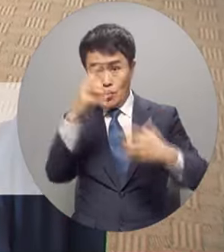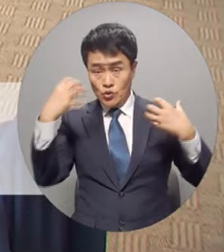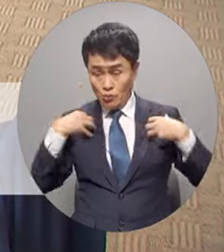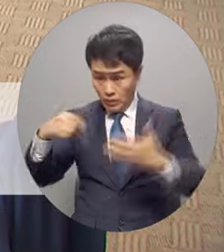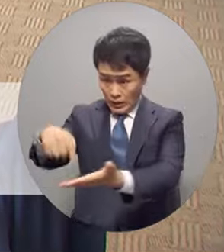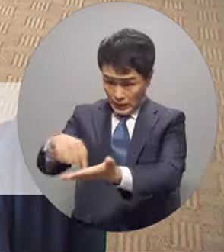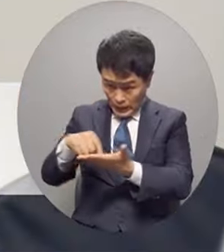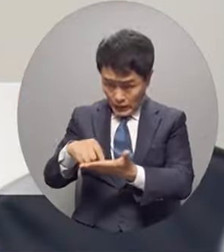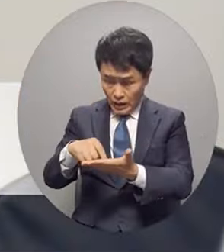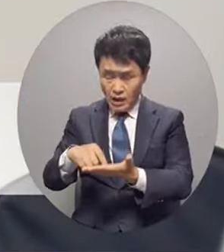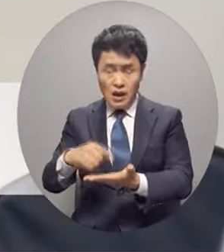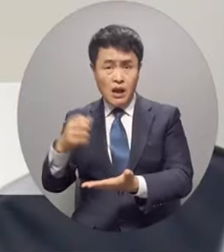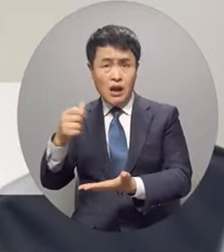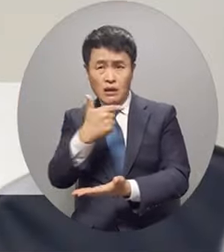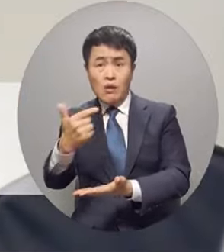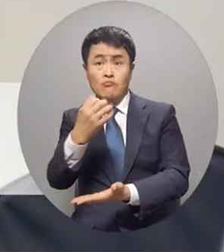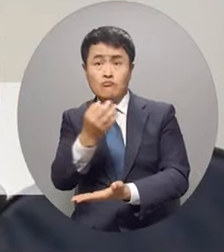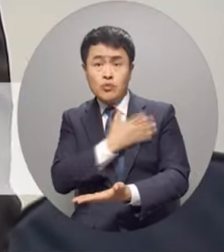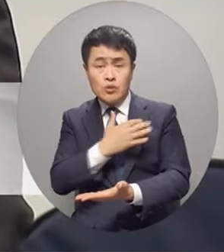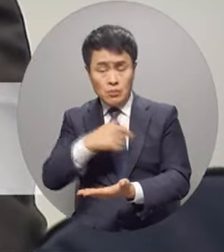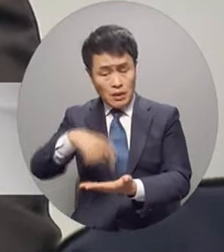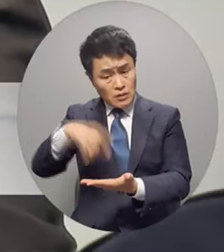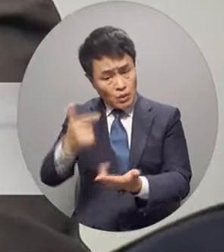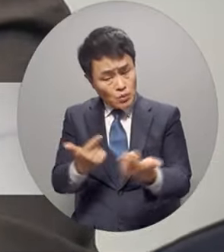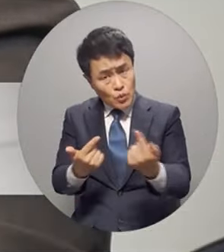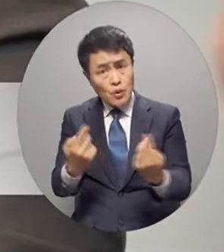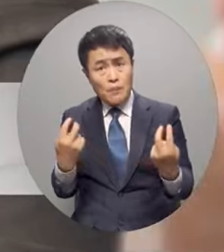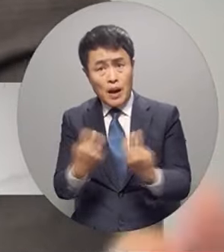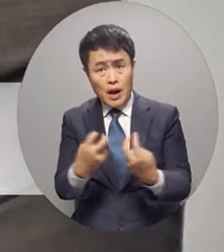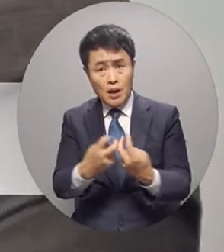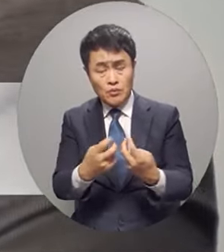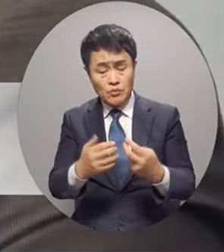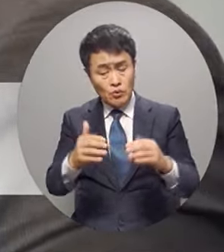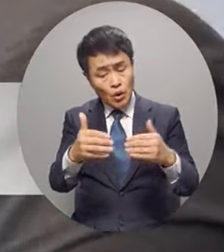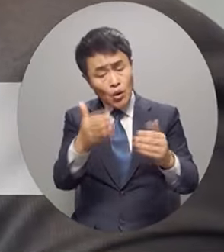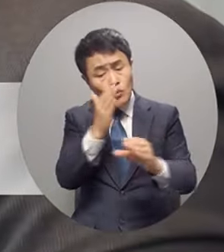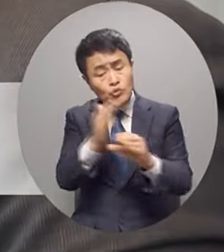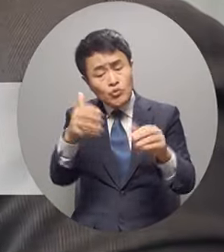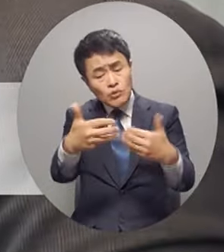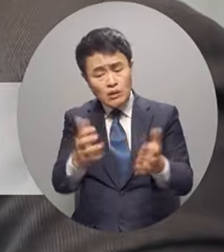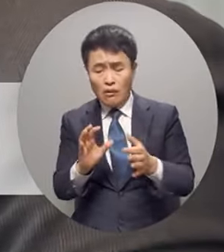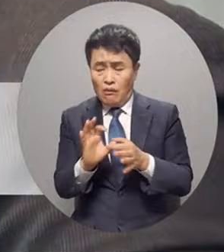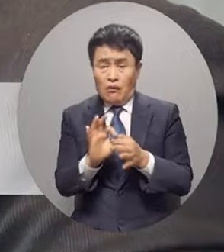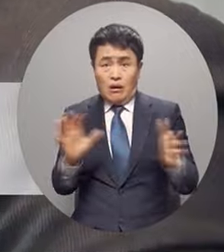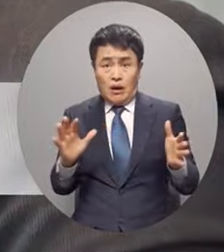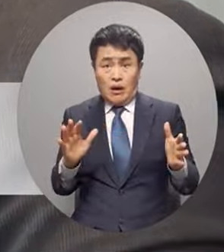대해 큰 부자만 세율이 조정되는 방안으로 중산층과는 관계가 없다며